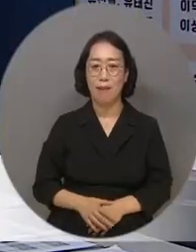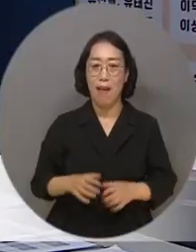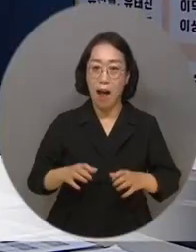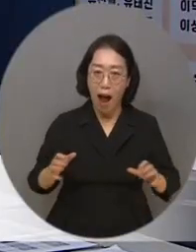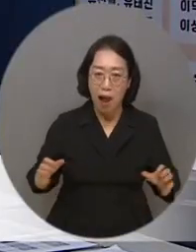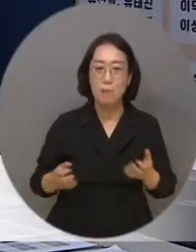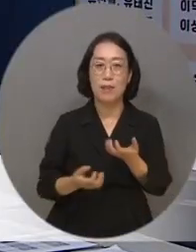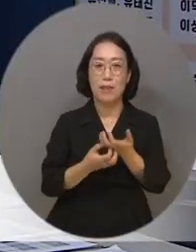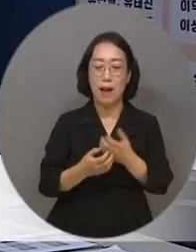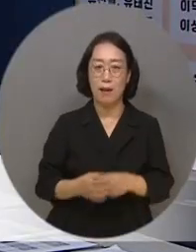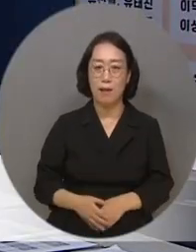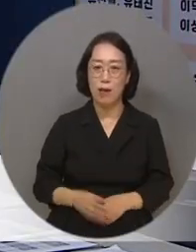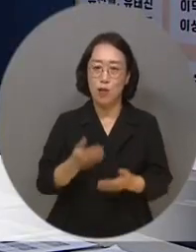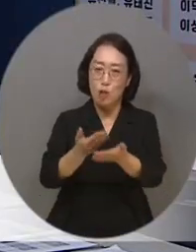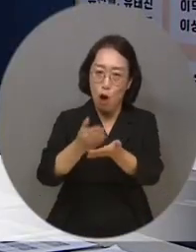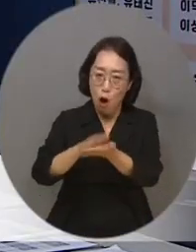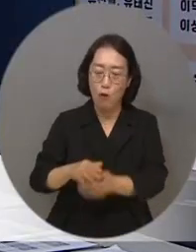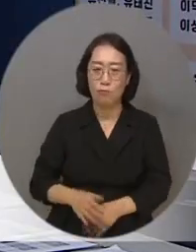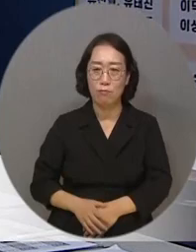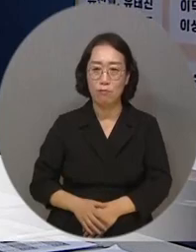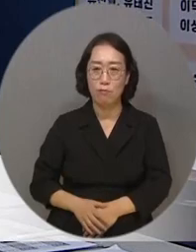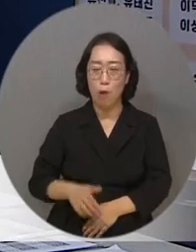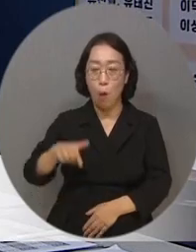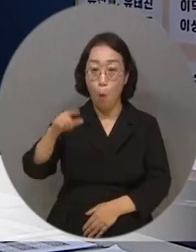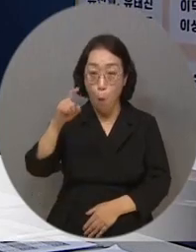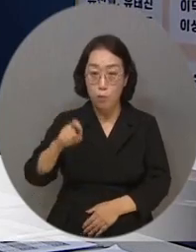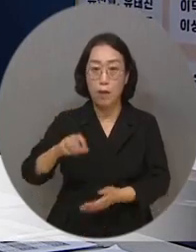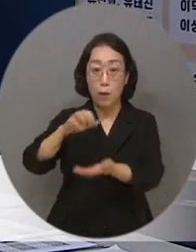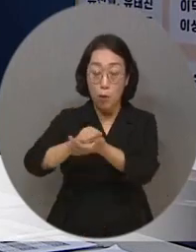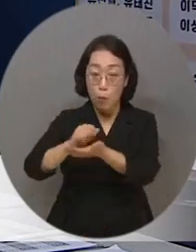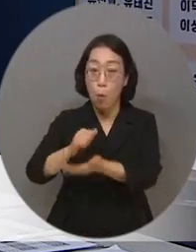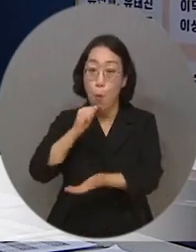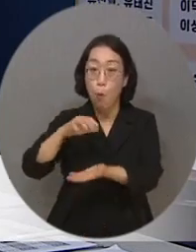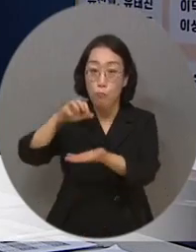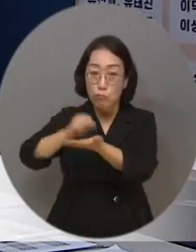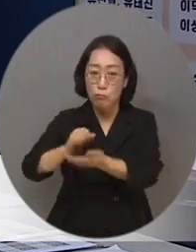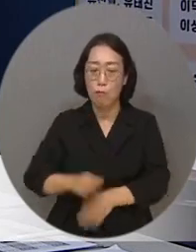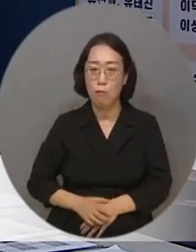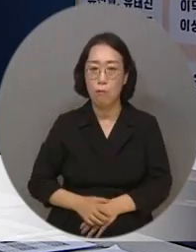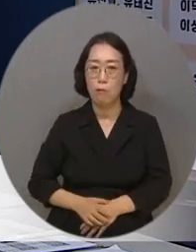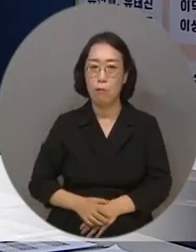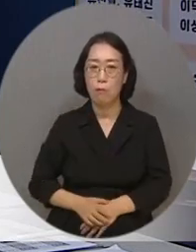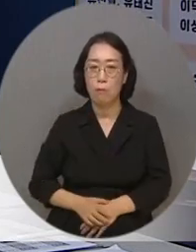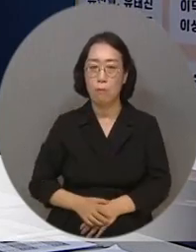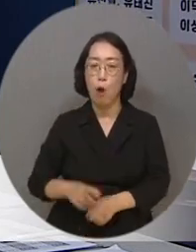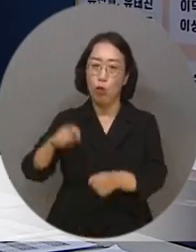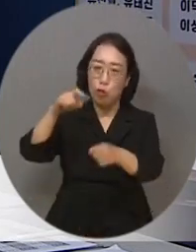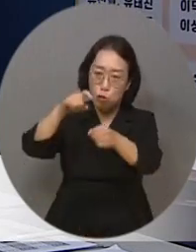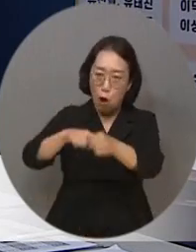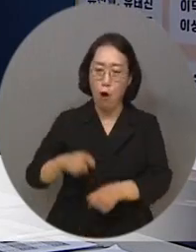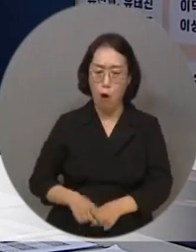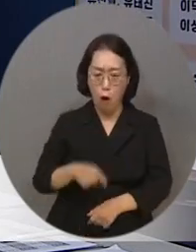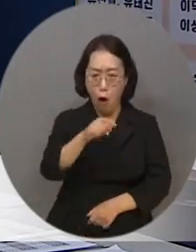갈비탕 꽂이 고사리 콩나물 나물 뭐